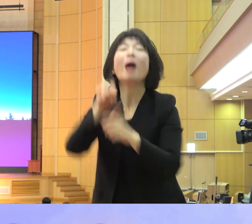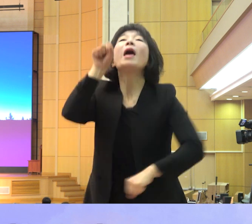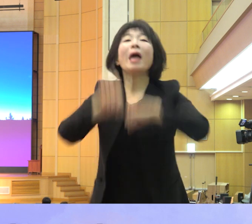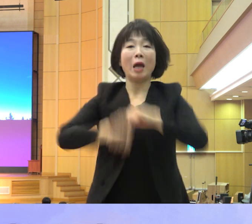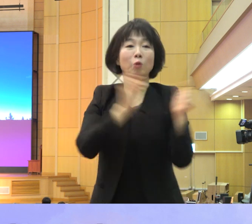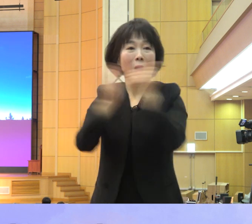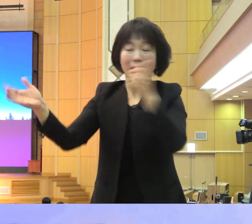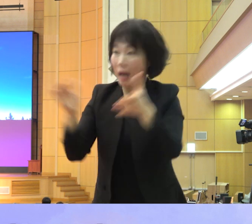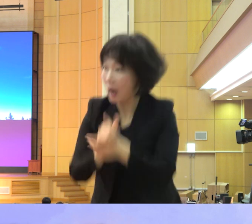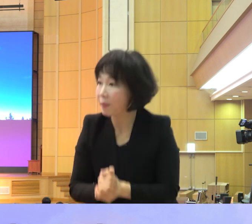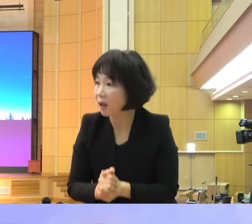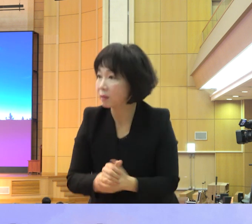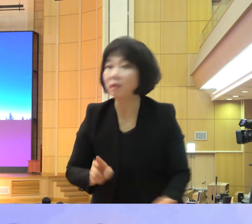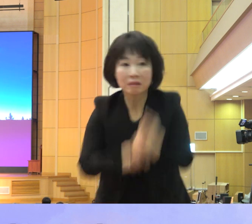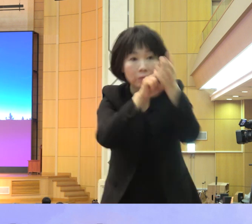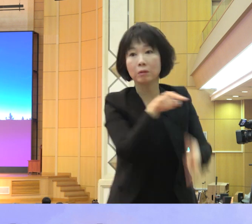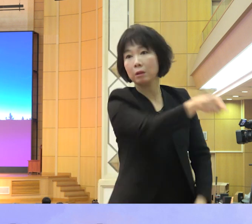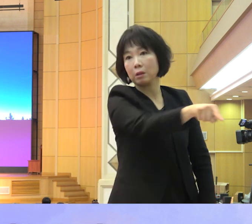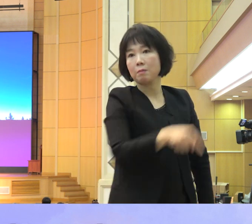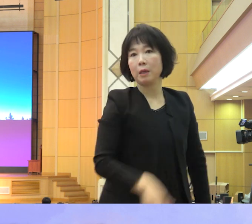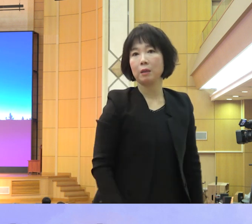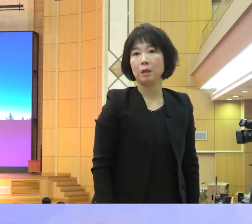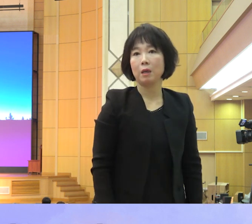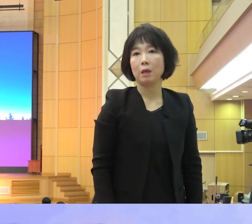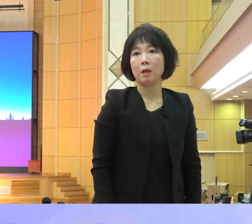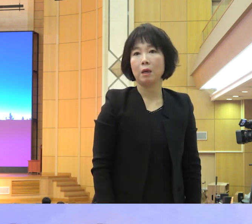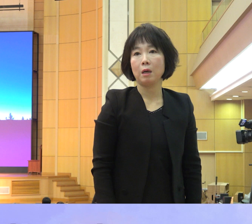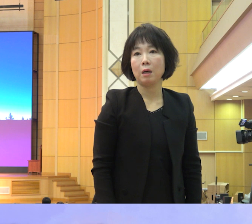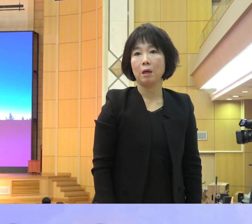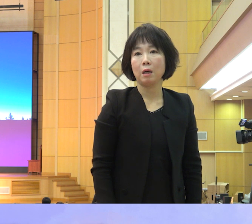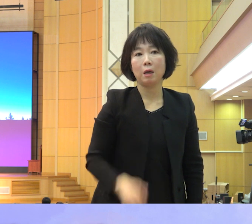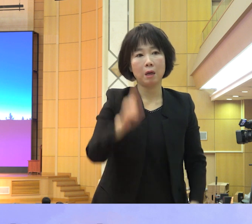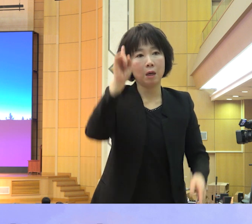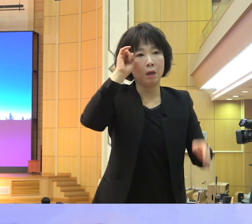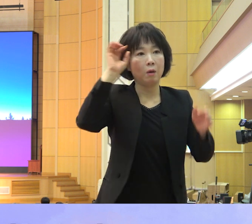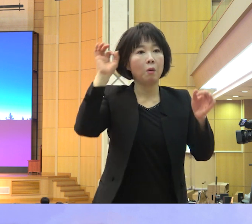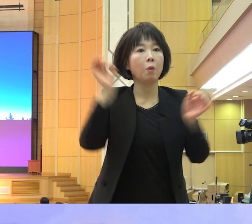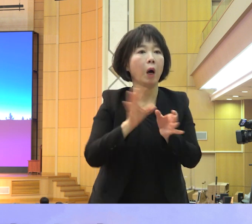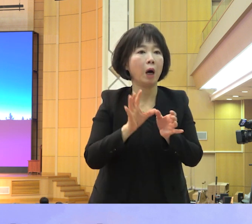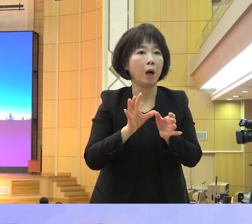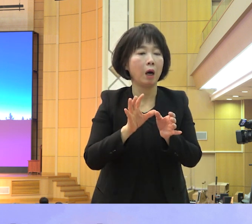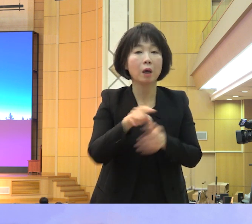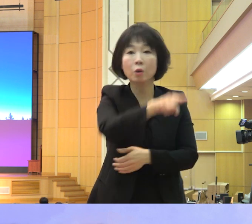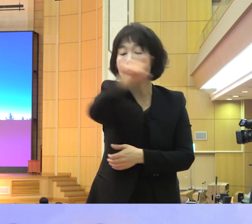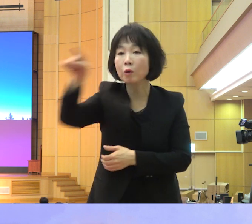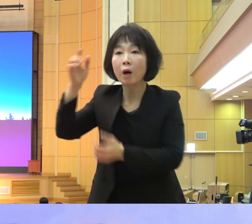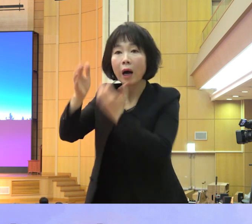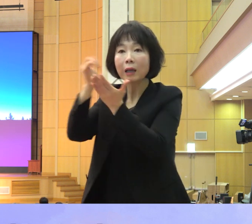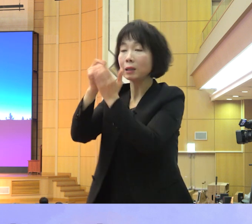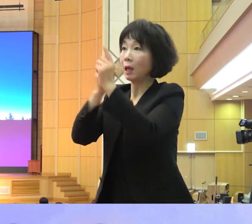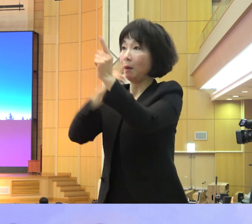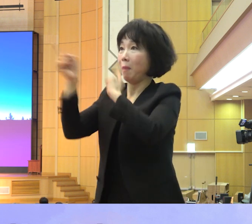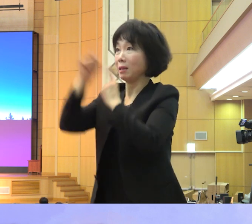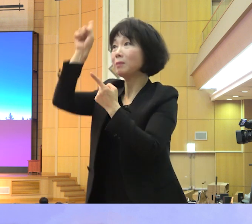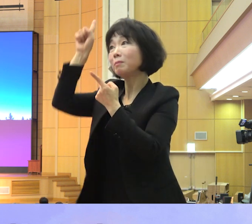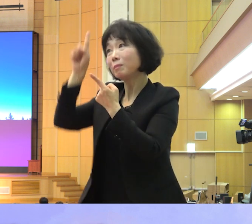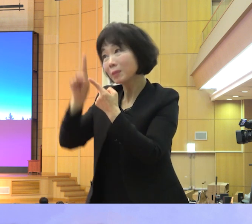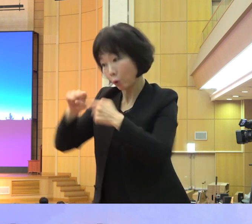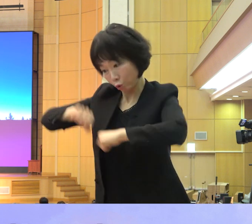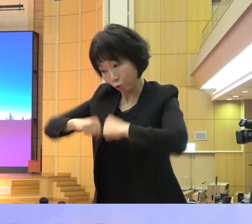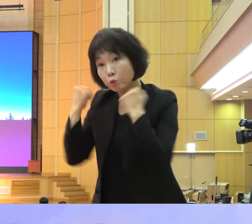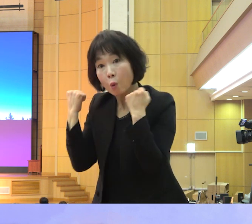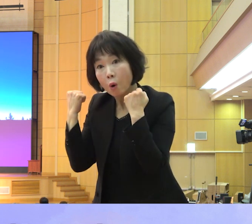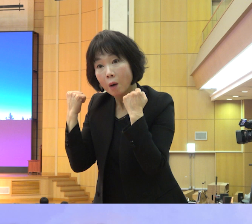믿고 행하자. 그러니까 이것을 한마디로 표현해서 신명기 28장에 말씀대로만 순종하면